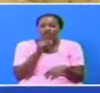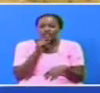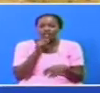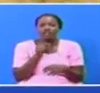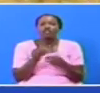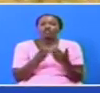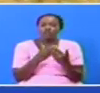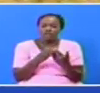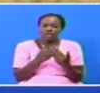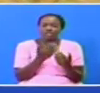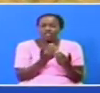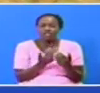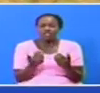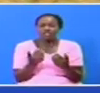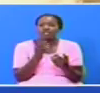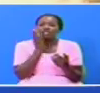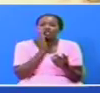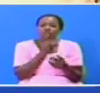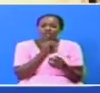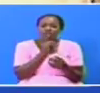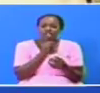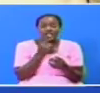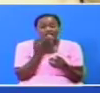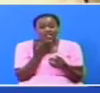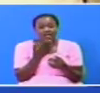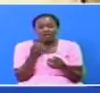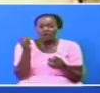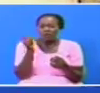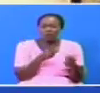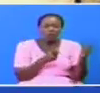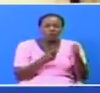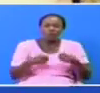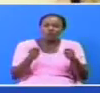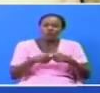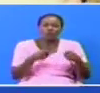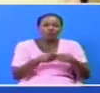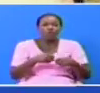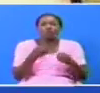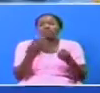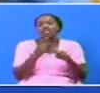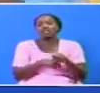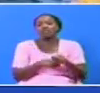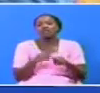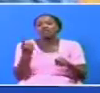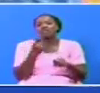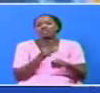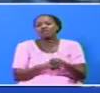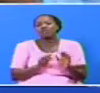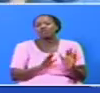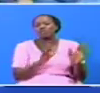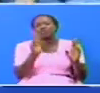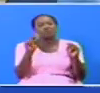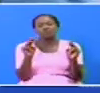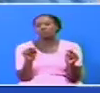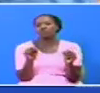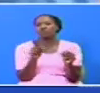usukani, mwisho wa kunukuu. Wazazi wa watoto hao wanasemekana kuzozana mara kwa mara, na hii sio mara ya kwanza kwa watoto hao kutelekezwa.